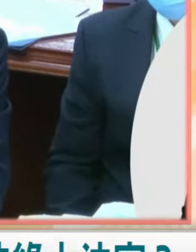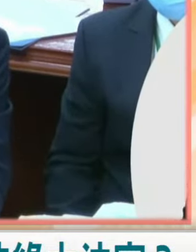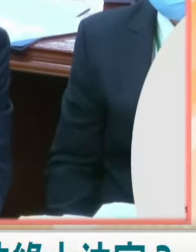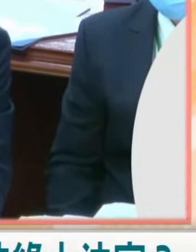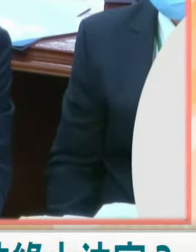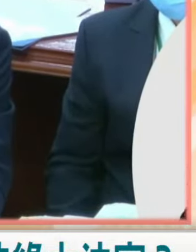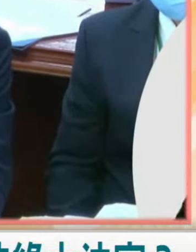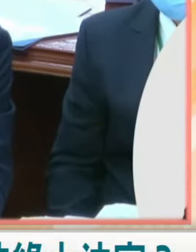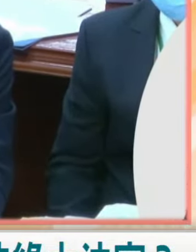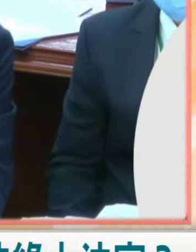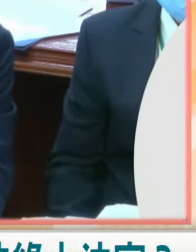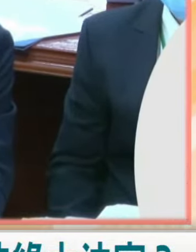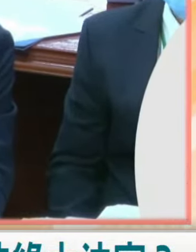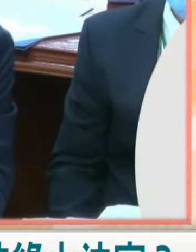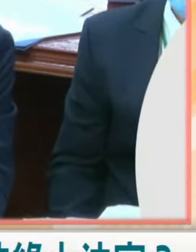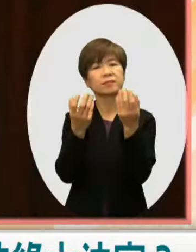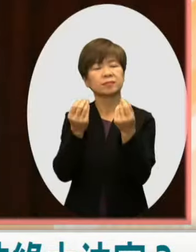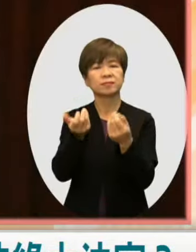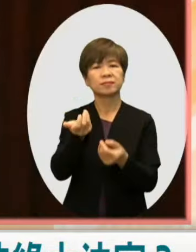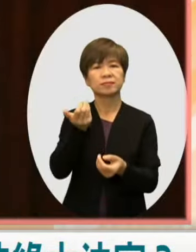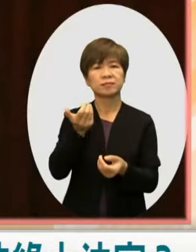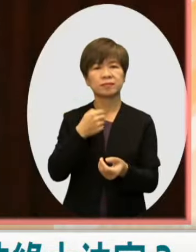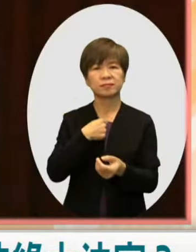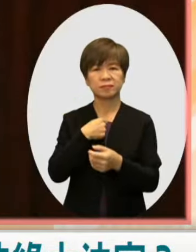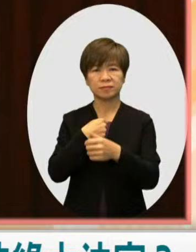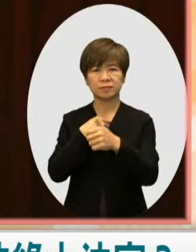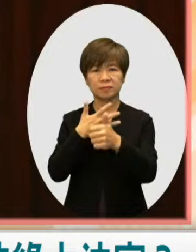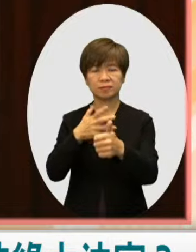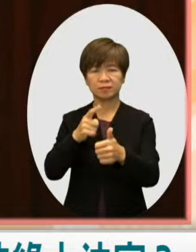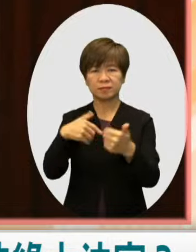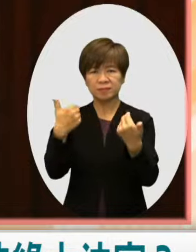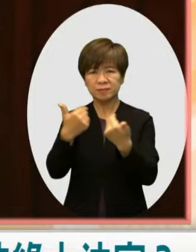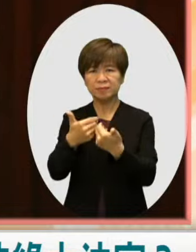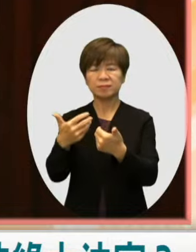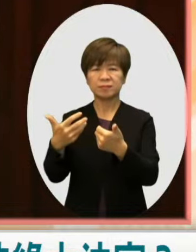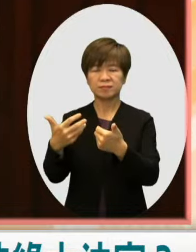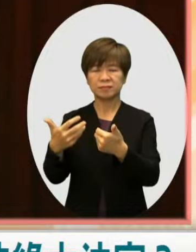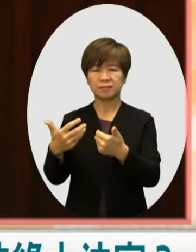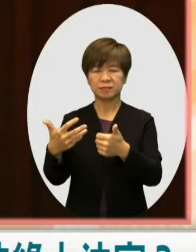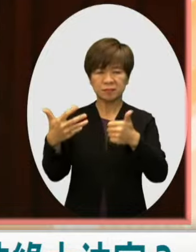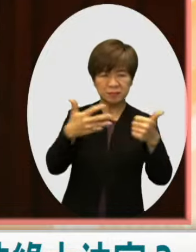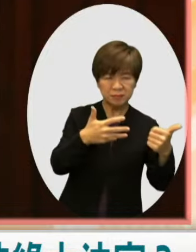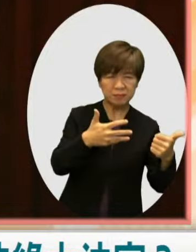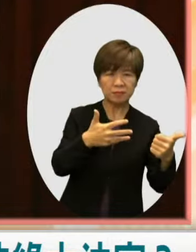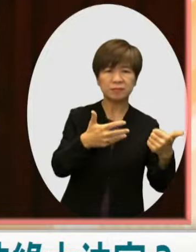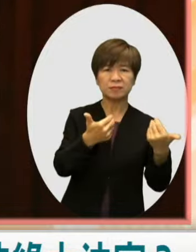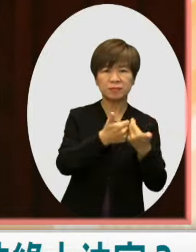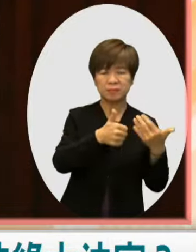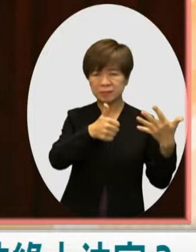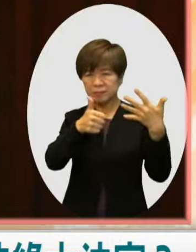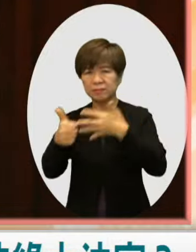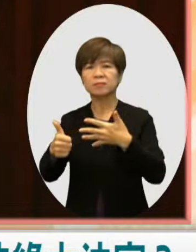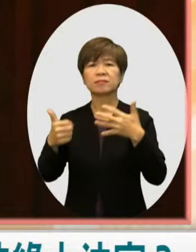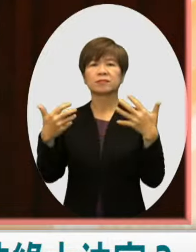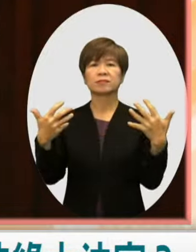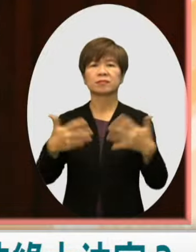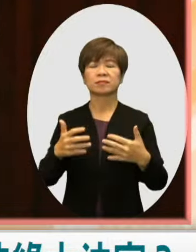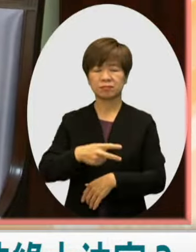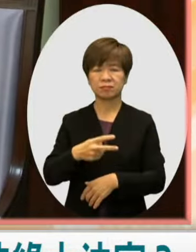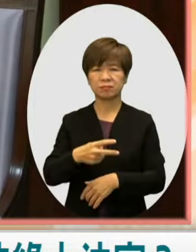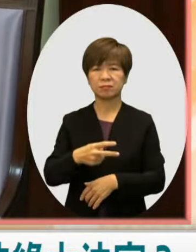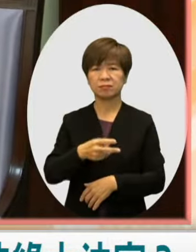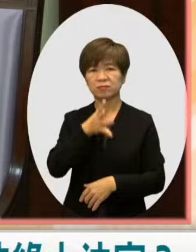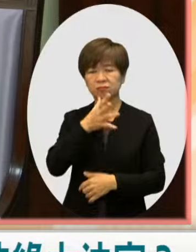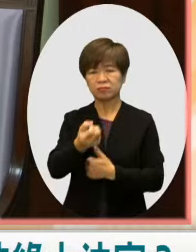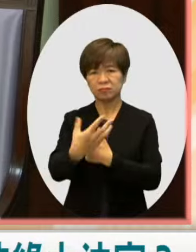宪法的咱保护人民基本权利的这个比例原则，你有做到无啦？因为那我搁